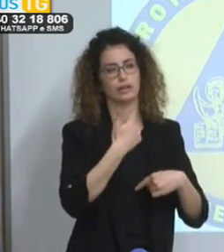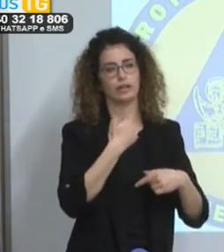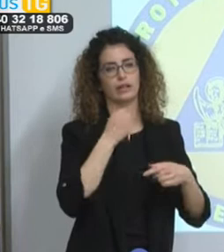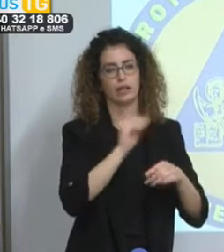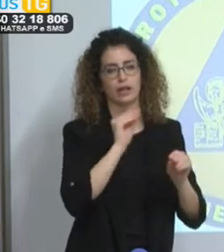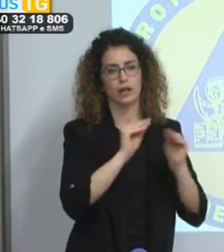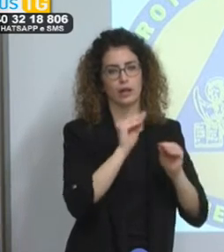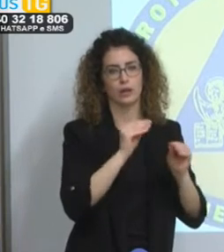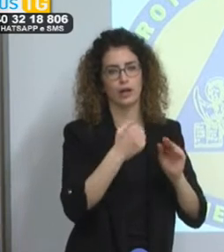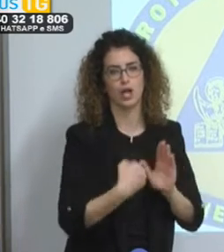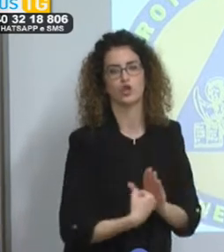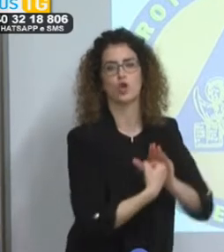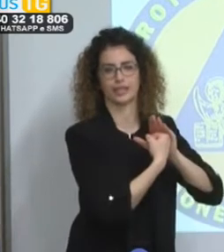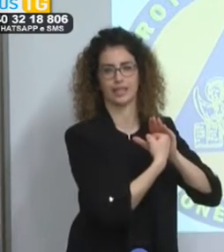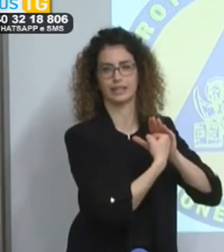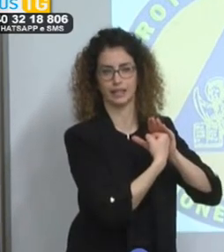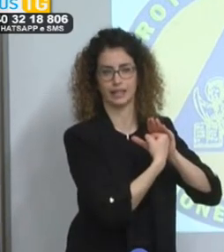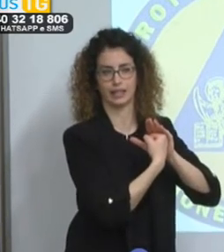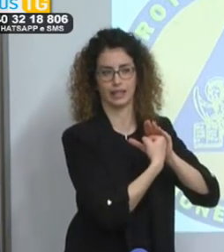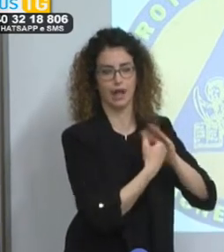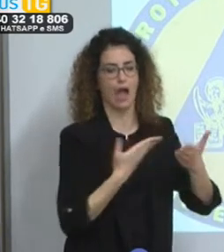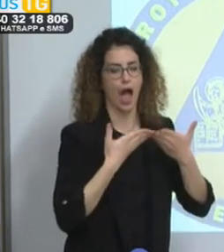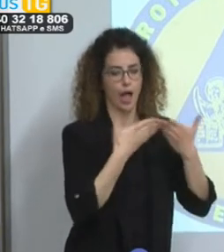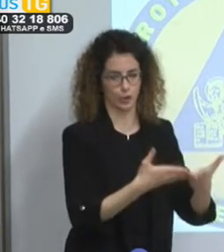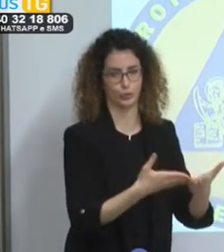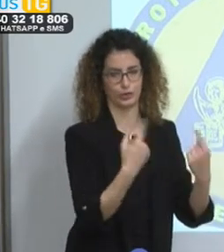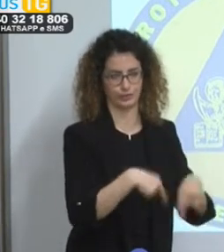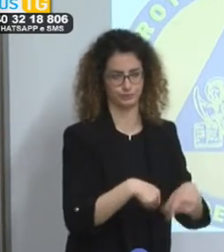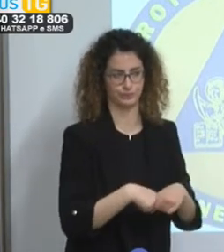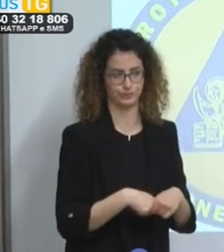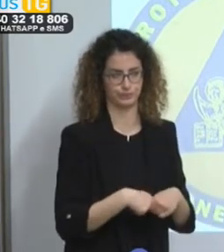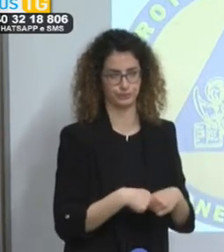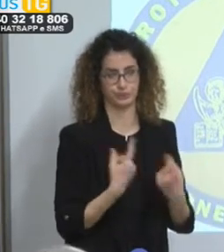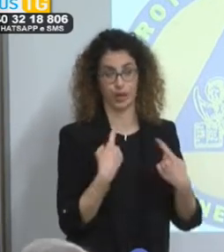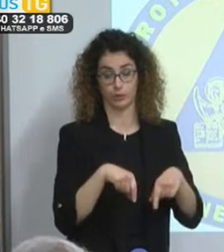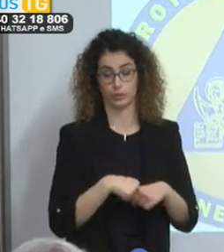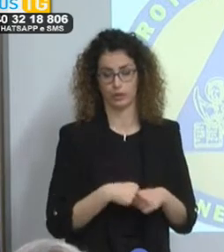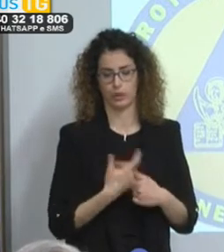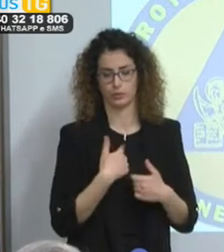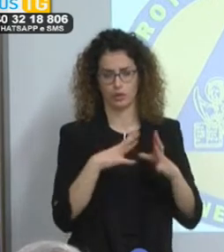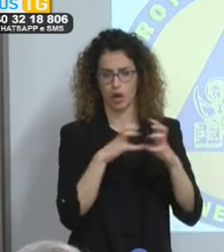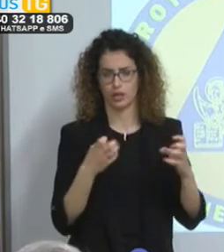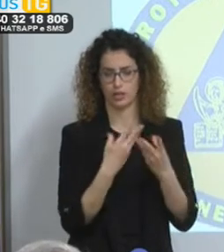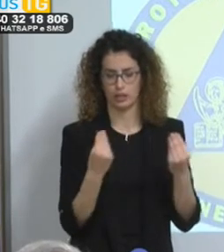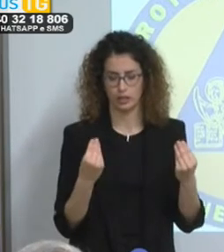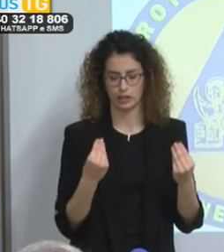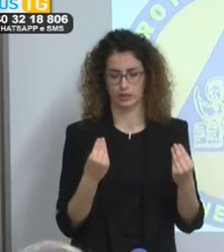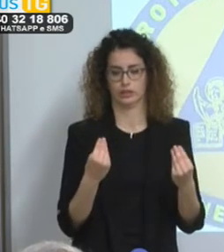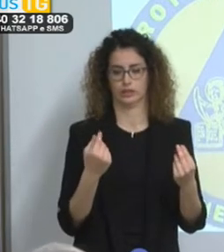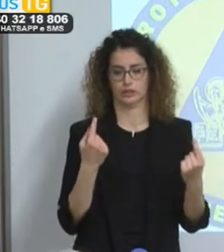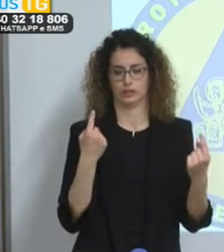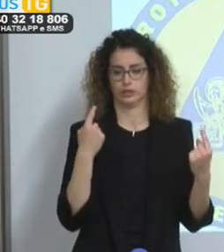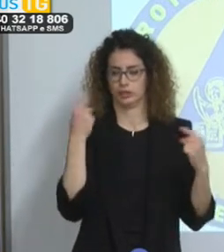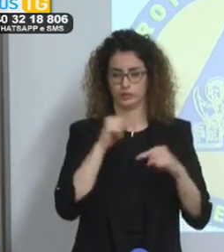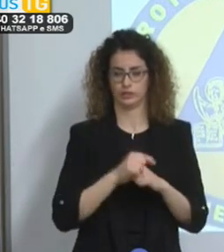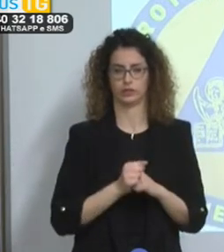ormai il termine è passato, dei sostegni, degli aiuti, ecco, perché comunque molte imprese sono in difficoltà, grossa difficoltà. Pensate solo